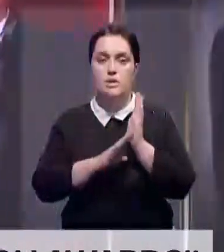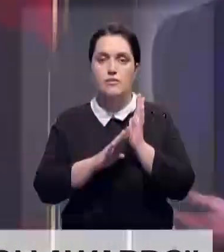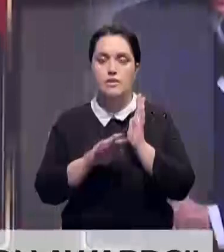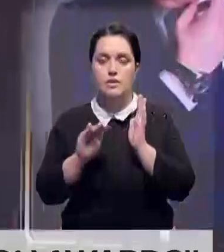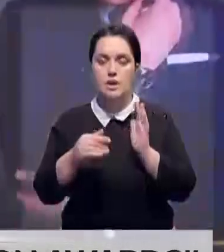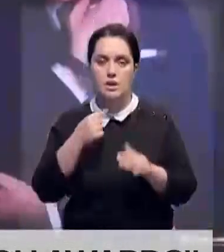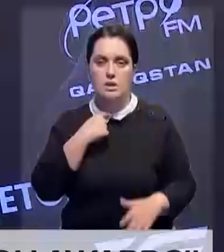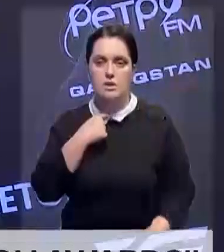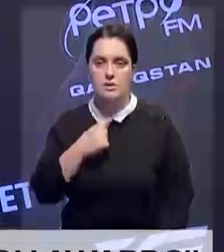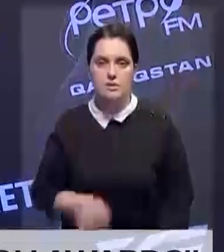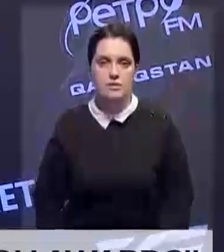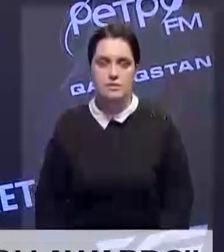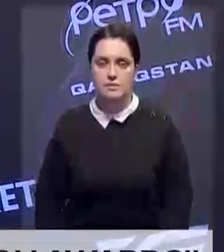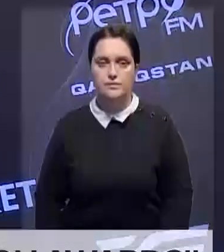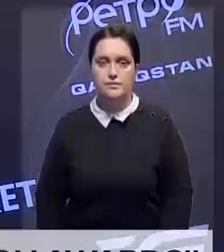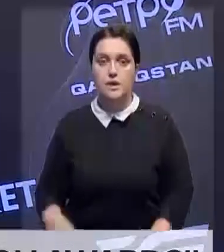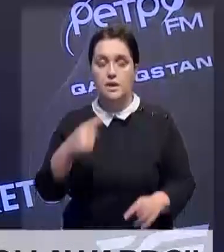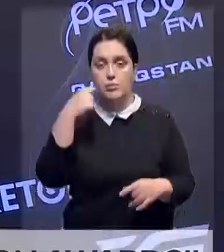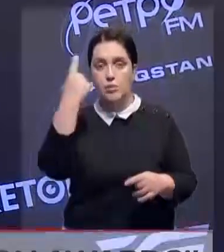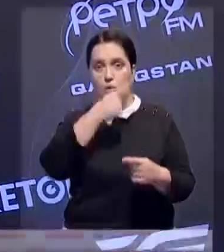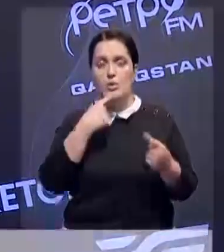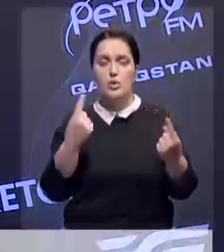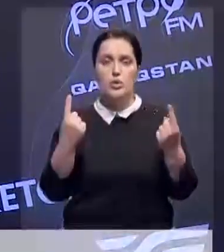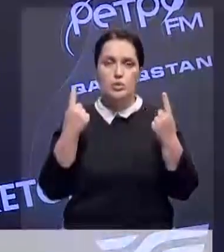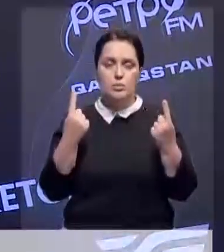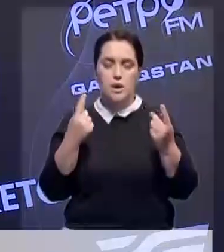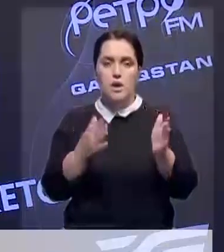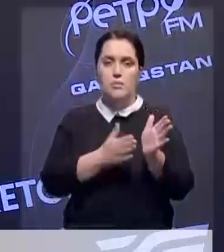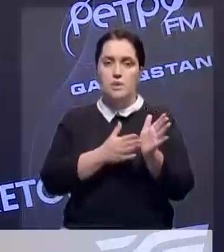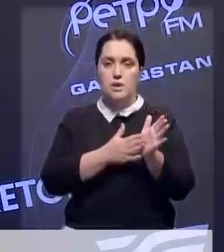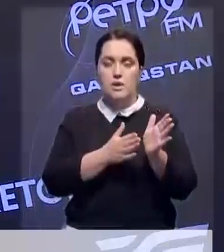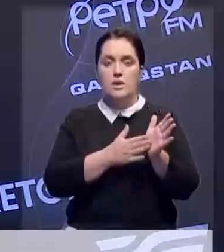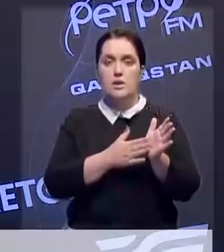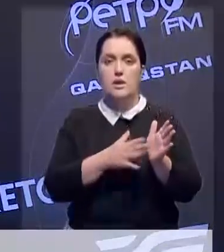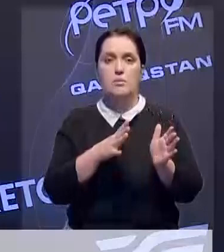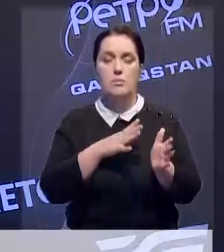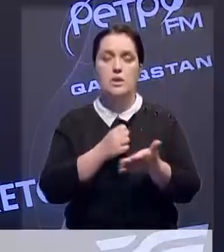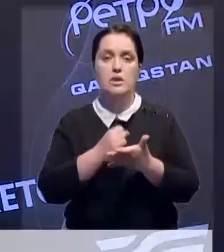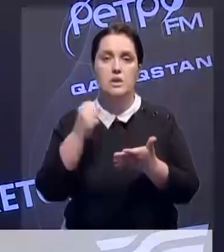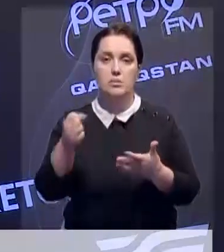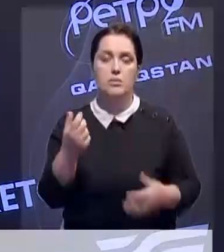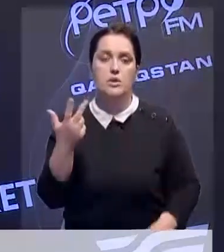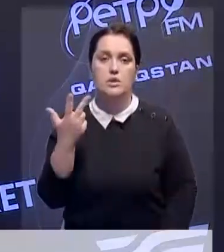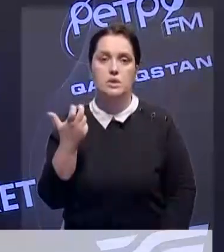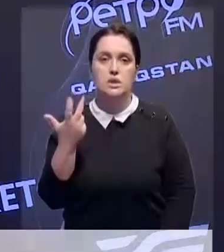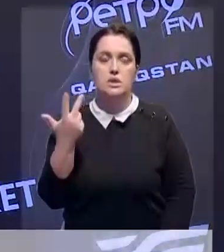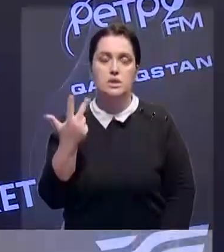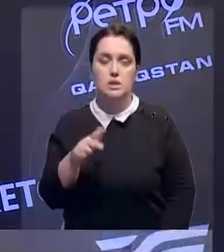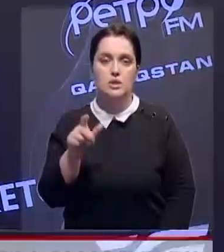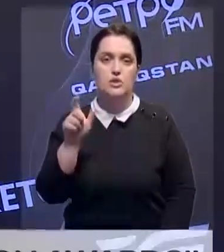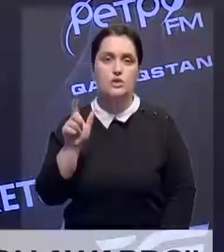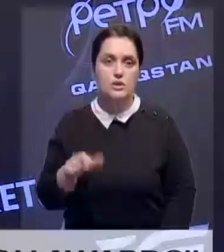тысяч голосов. В этом году у нас самая масштабная премия. Было итого номинировано больше 330